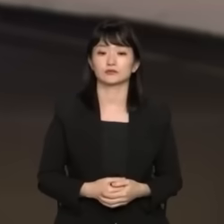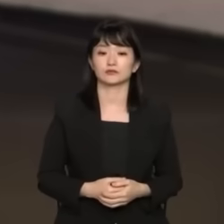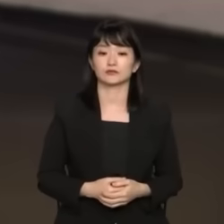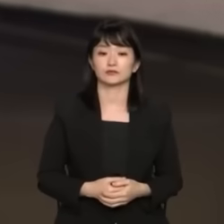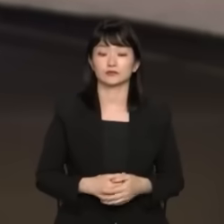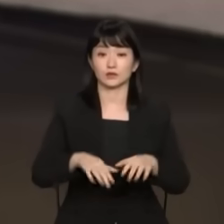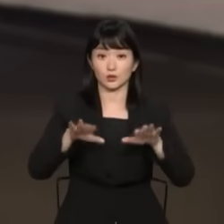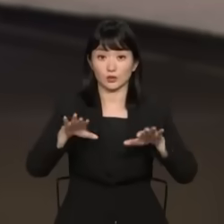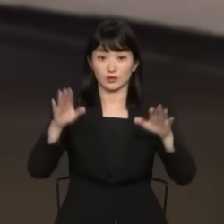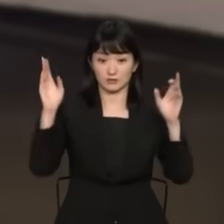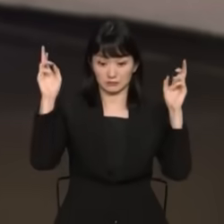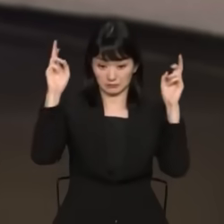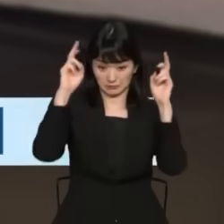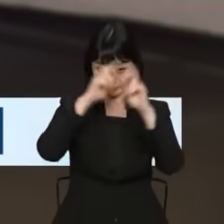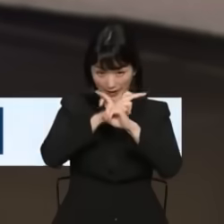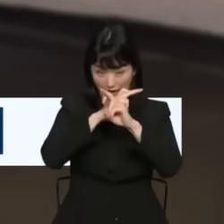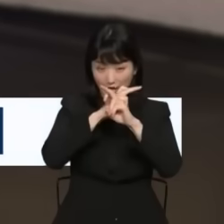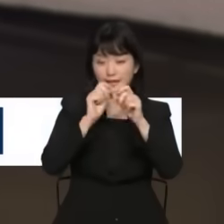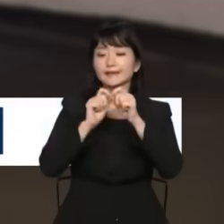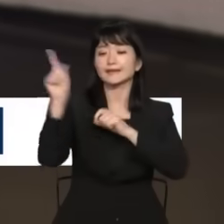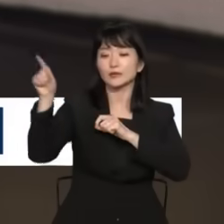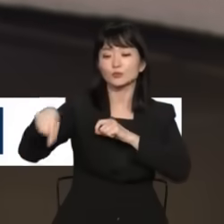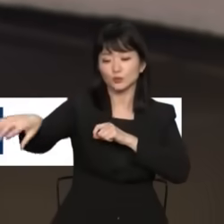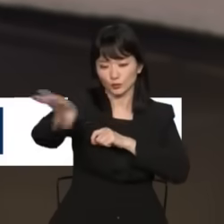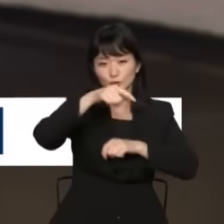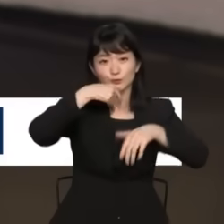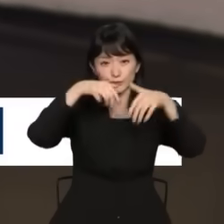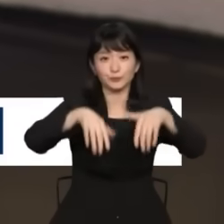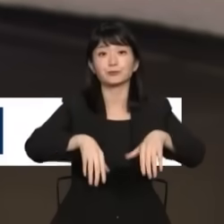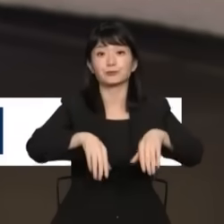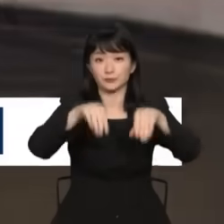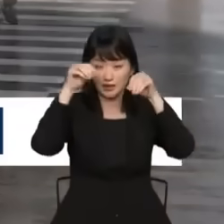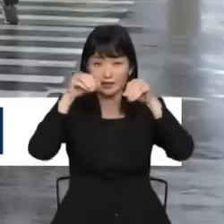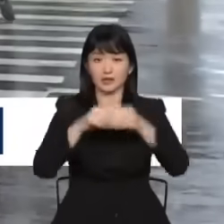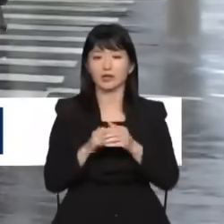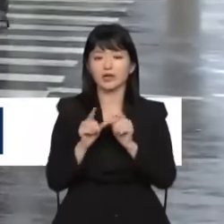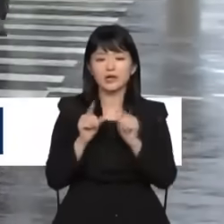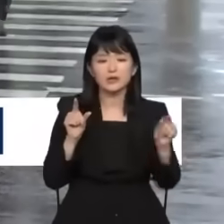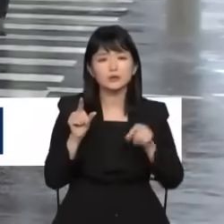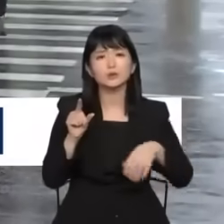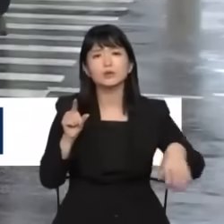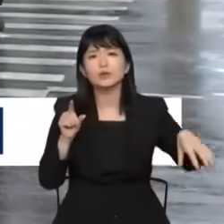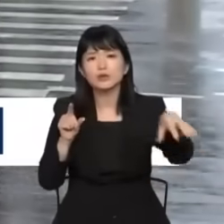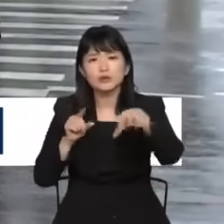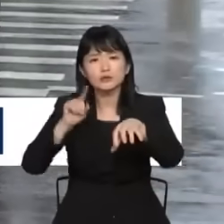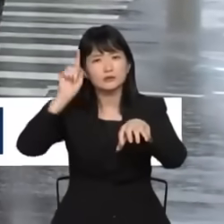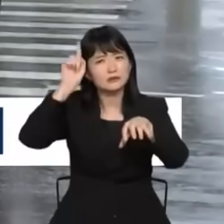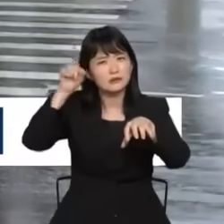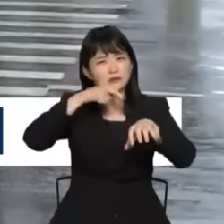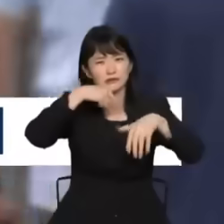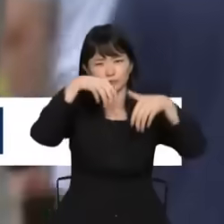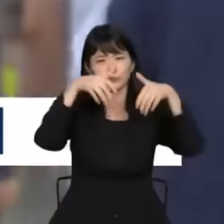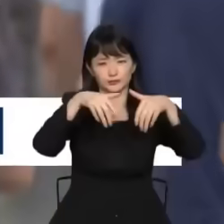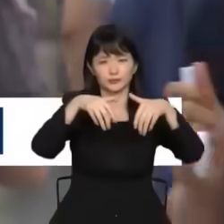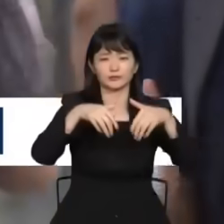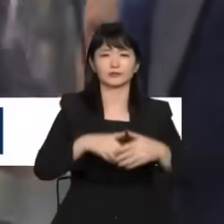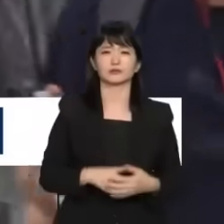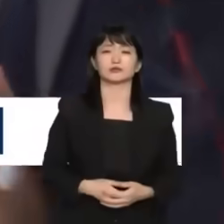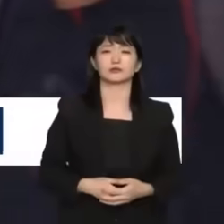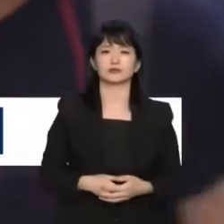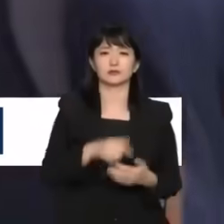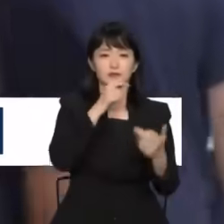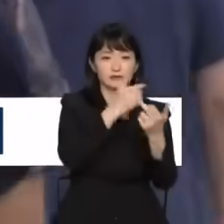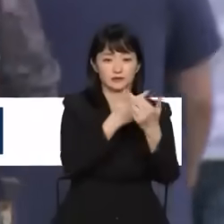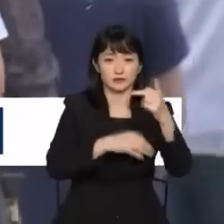다행히 오늘 자정을 기점으로 대부분 비는 그치겠습니다. 하지만 일부 지역에서는 내일까지도 비가 내리겠습니다.